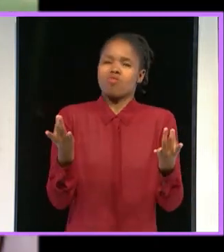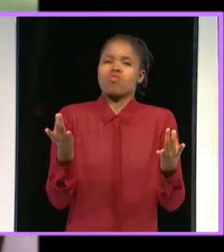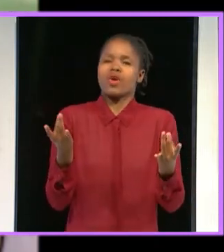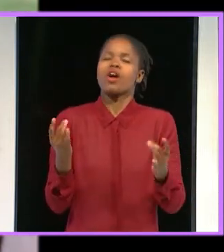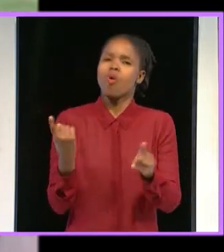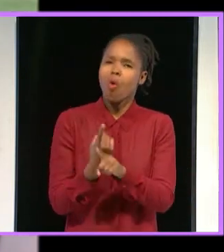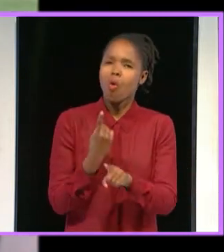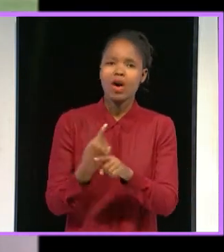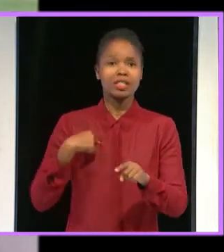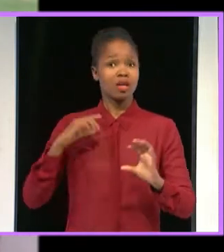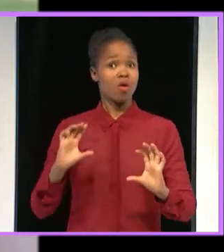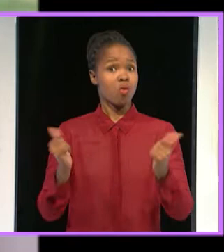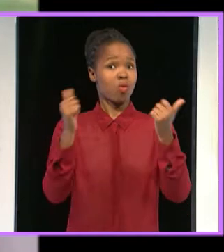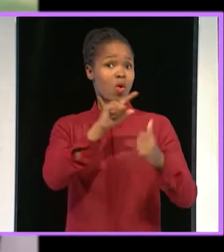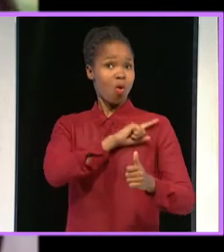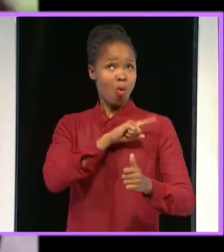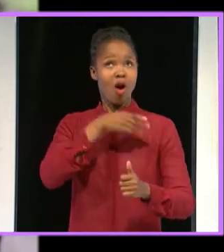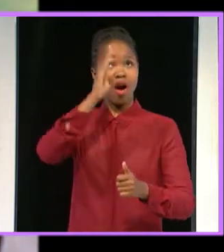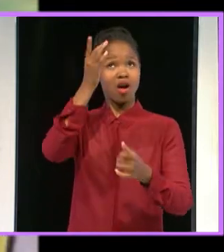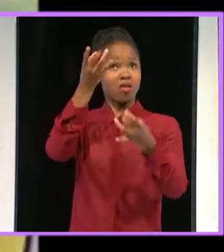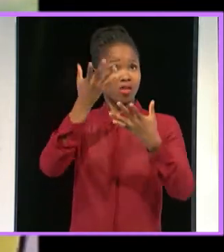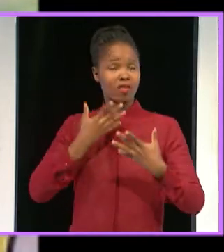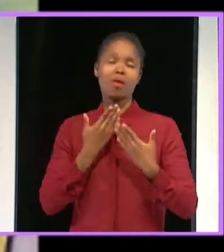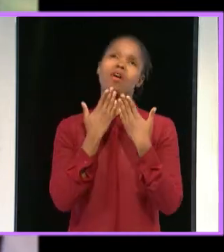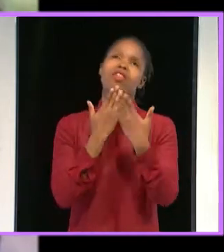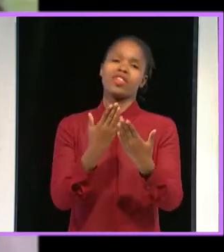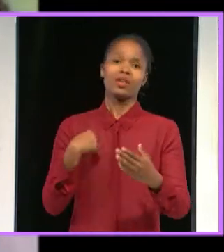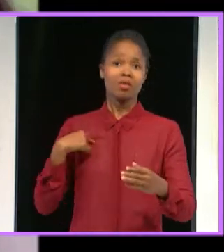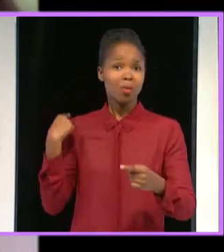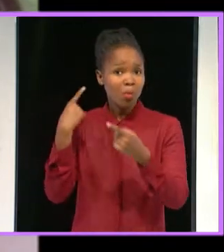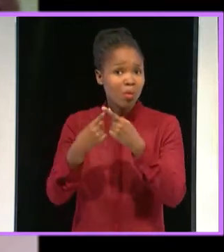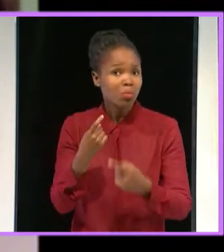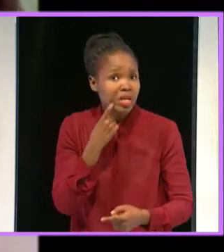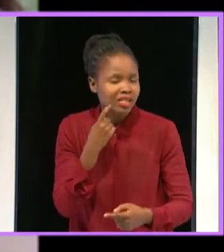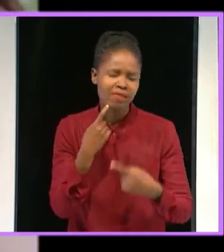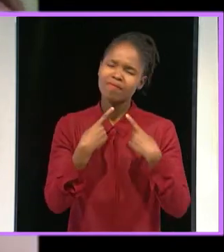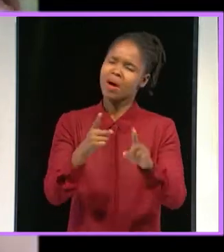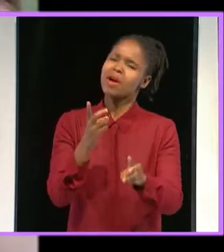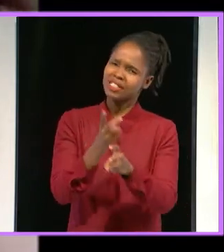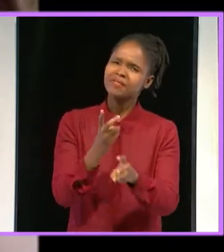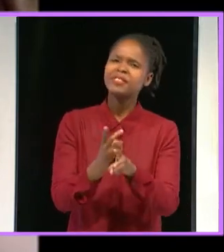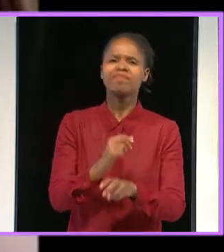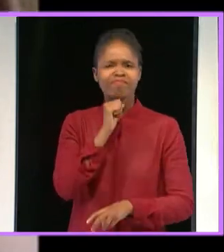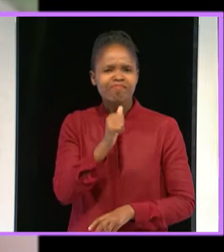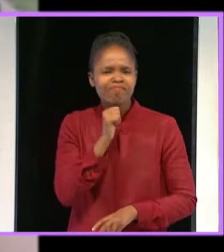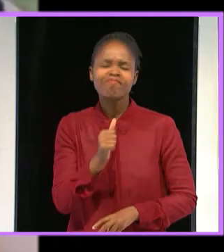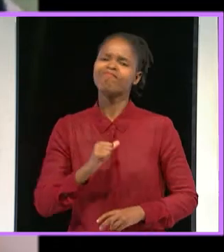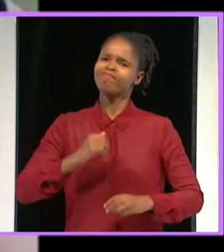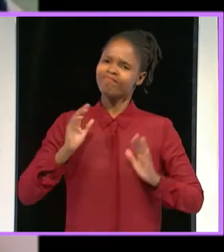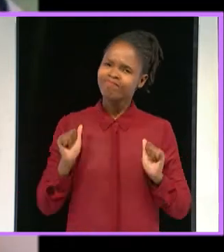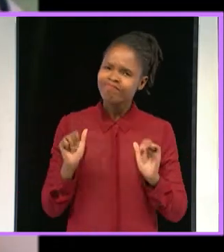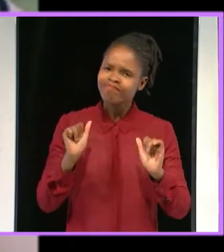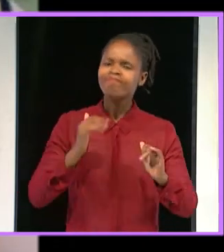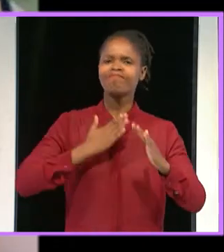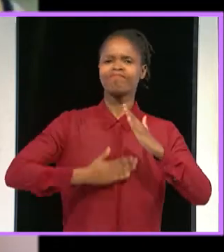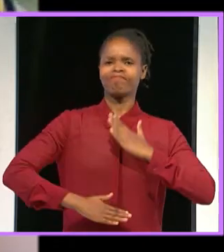het en dat ek soveel joy kan ervaar om sy geskenk wat hy vir my gegee het te kan uitleef. En ek dink ja, toe ek nou klaar gehardloop het, het ek gedink